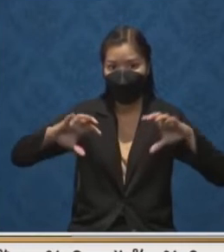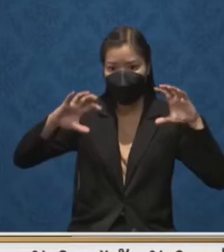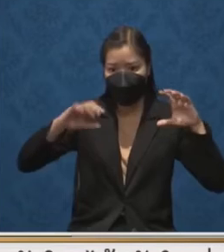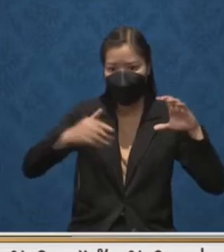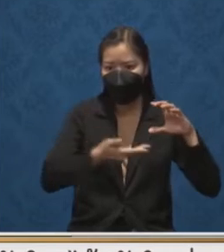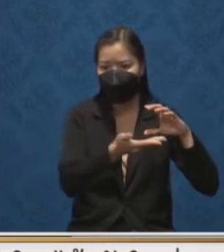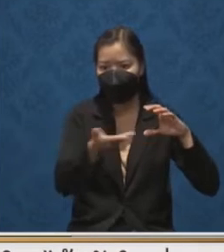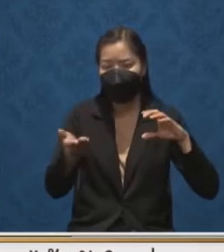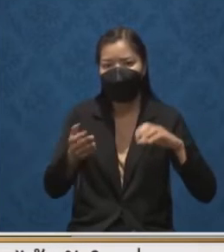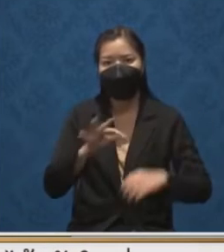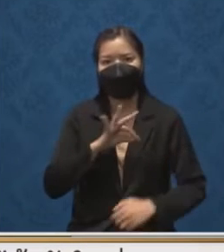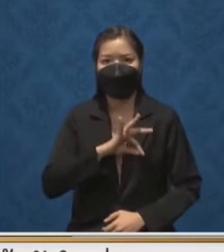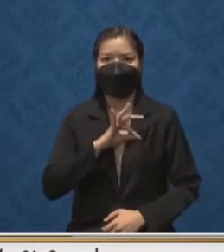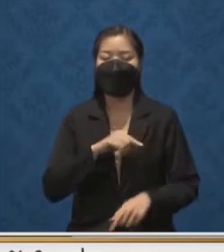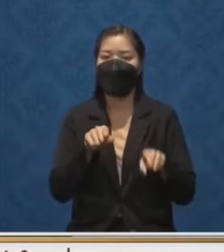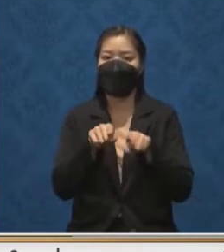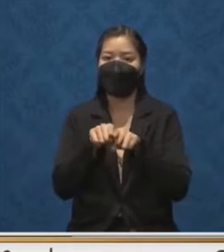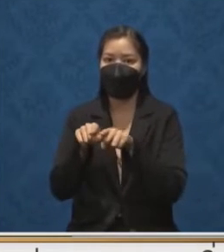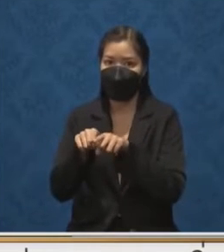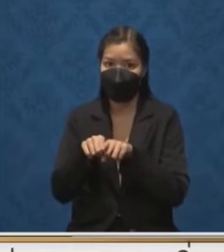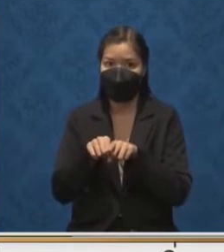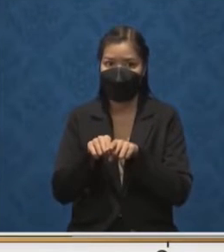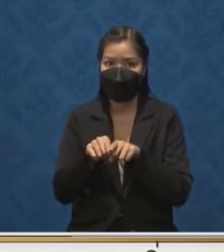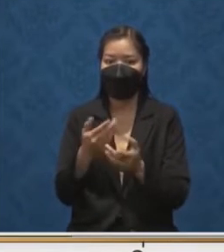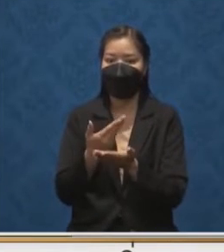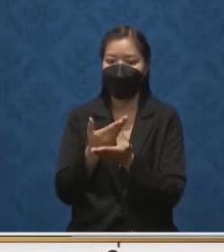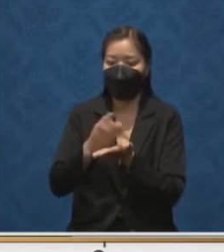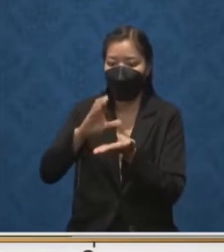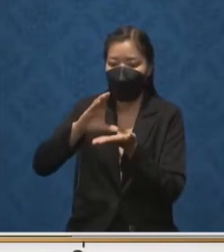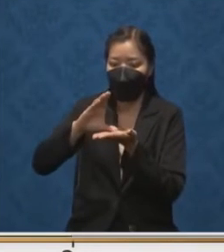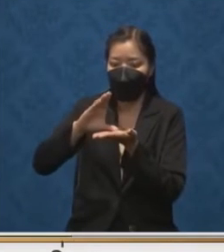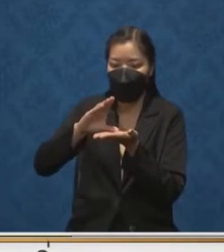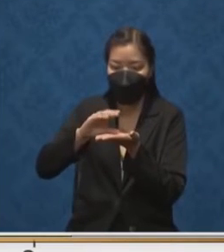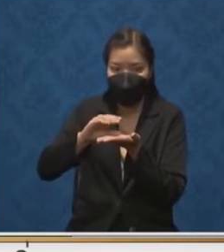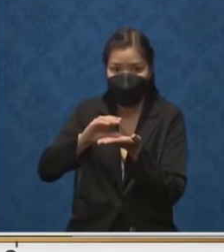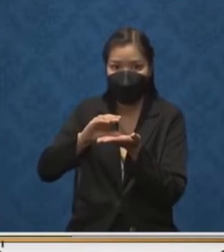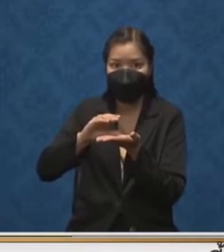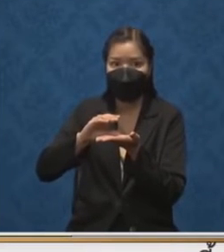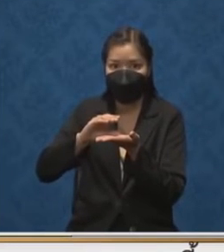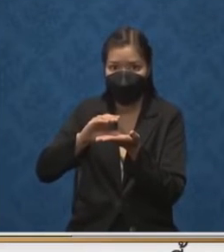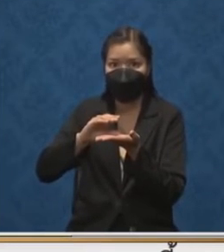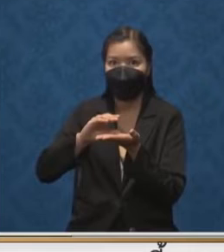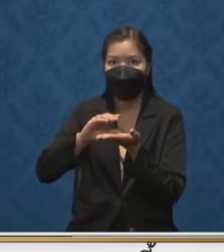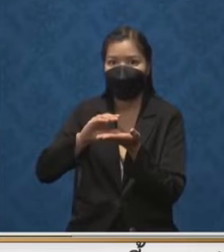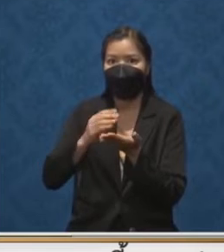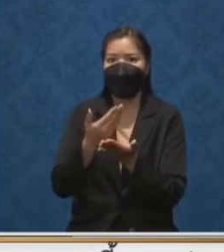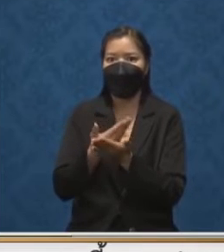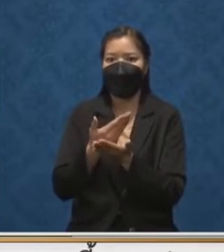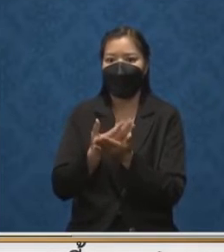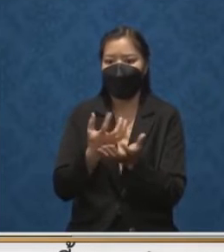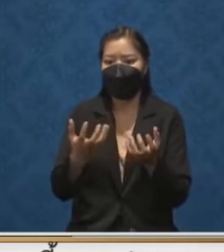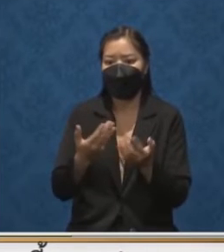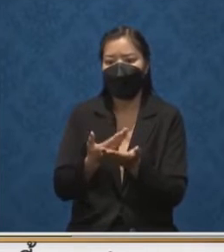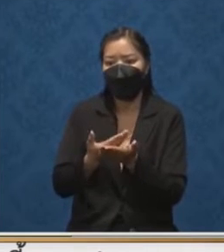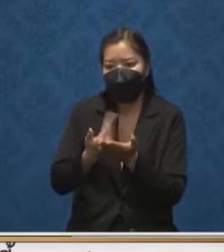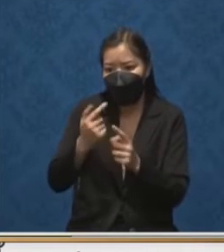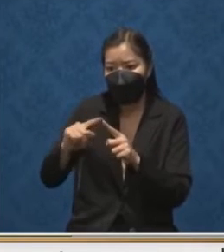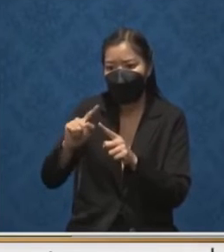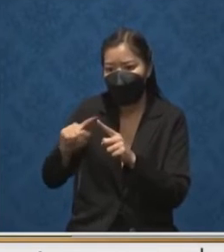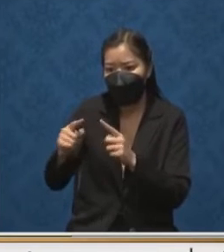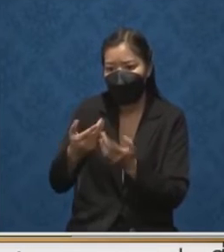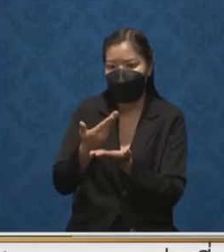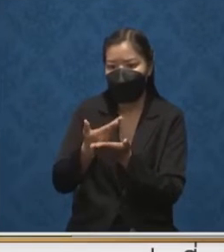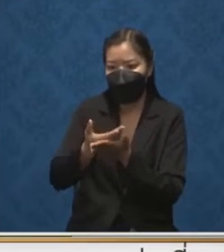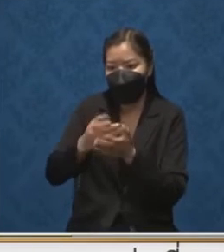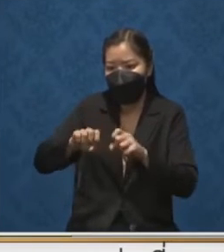สึกเหมือนกันครับว่างบประมาณได้น้อยลงโดยเฉพาะอย่างยิ่งเมื่อหักจากเงินเฟ้อแล้วนะครับจริงๆวงเงินงบประ